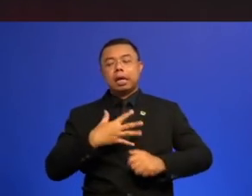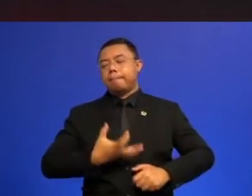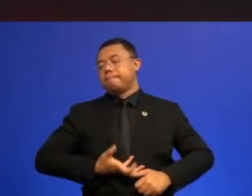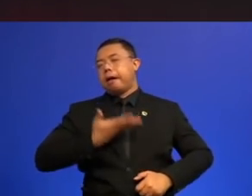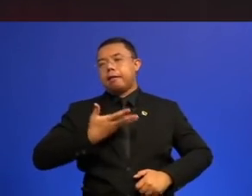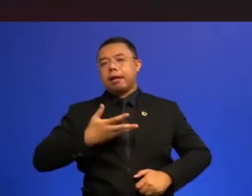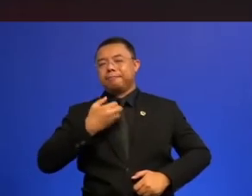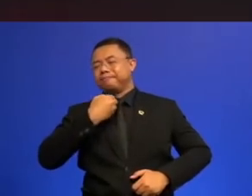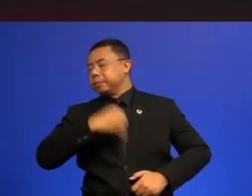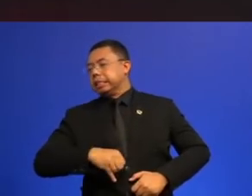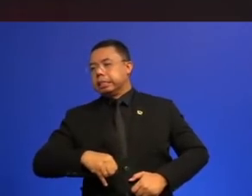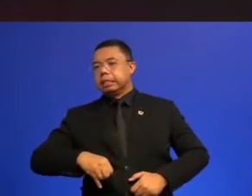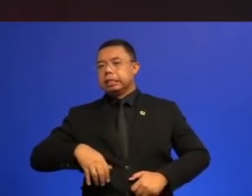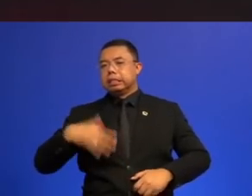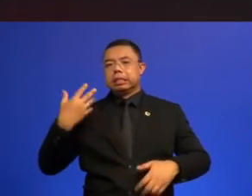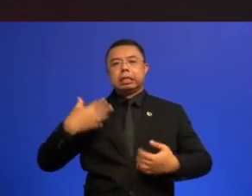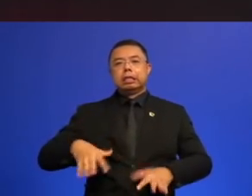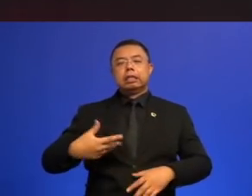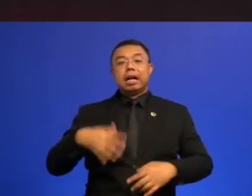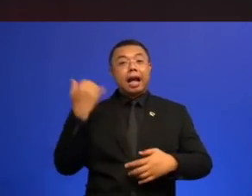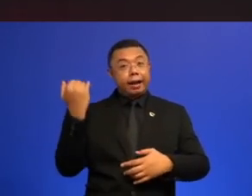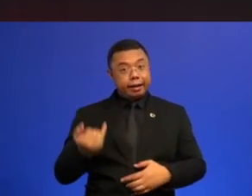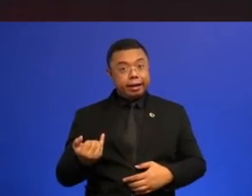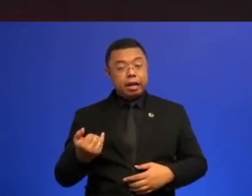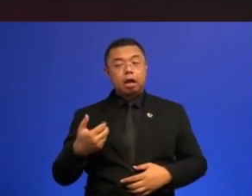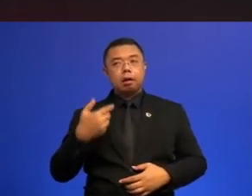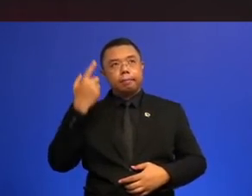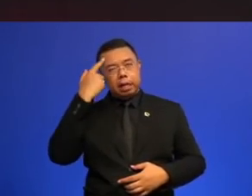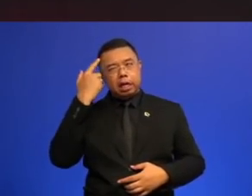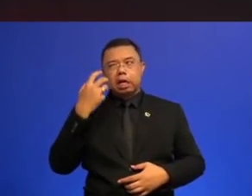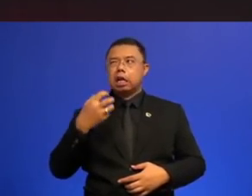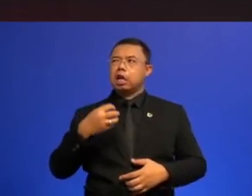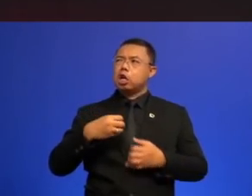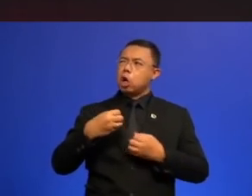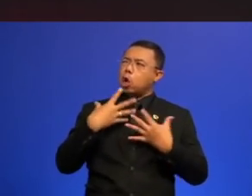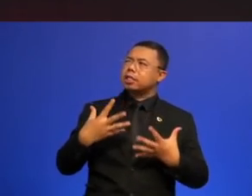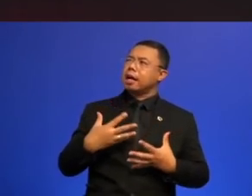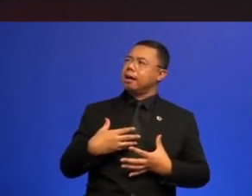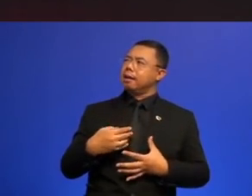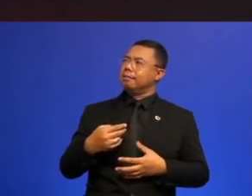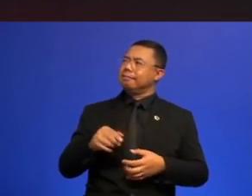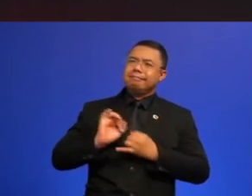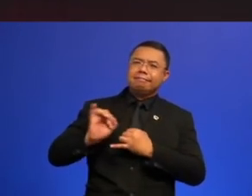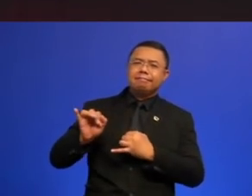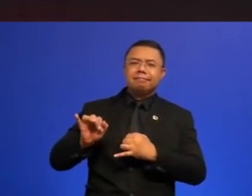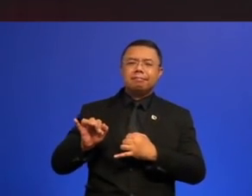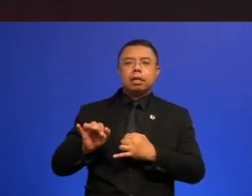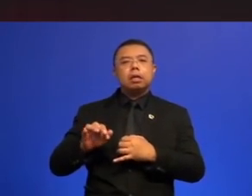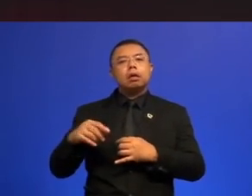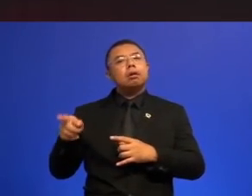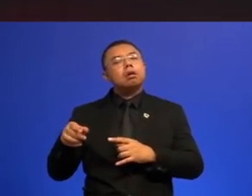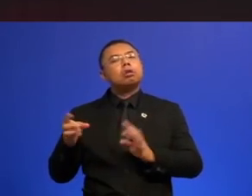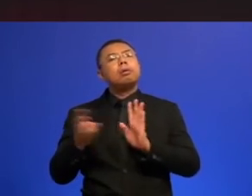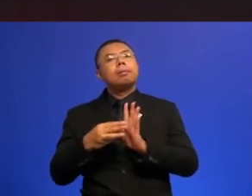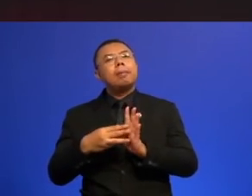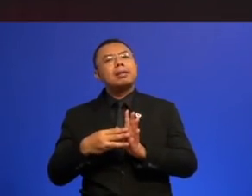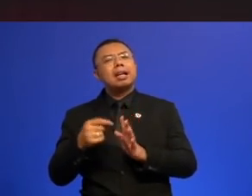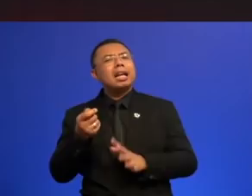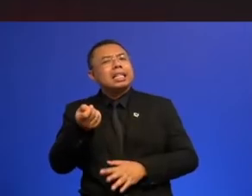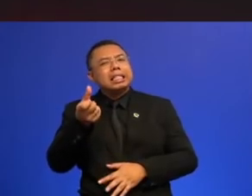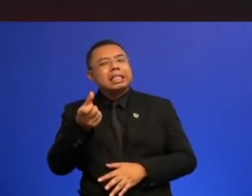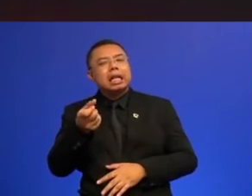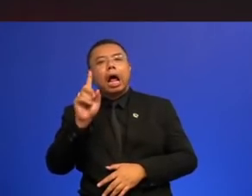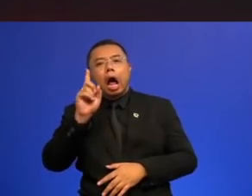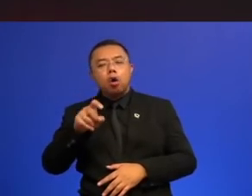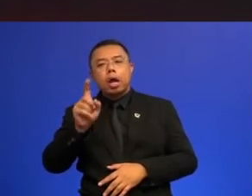kesal, benci, gregetan, dan akhirnya merasa berdosa terus-menerus. Padahal hal tersebut termasuk masalah minor